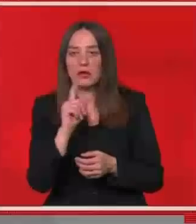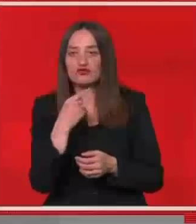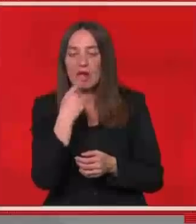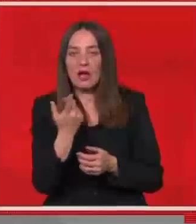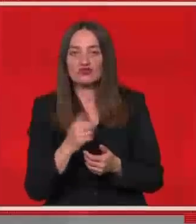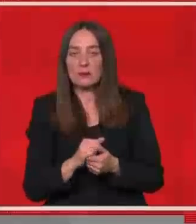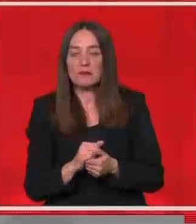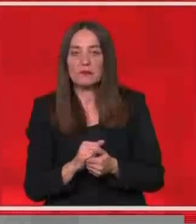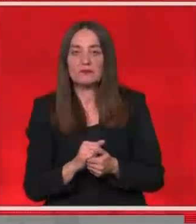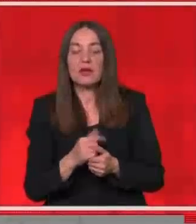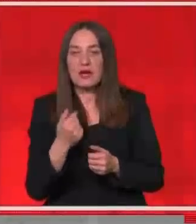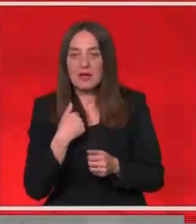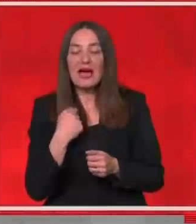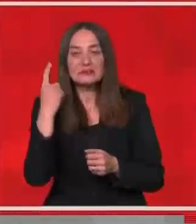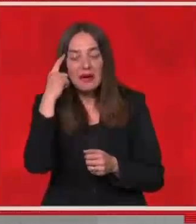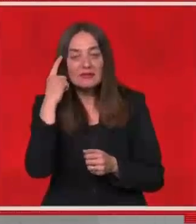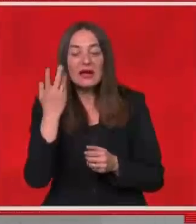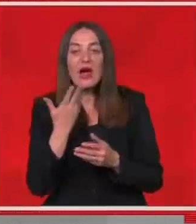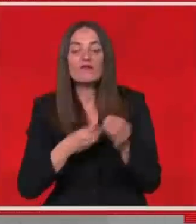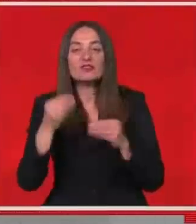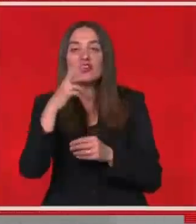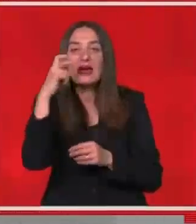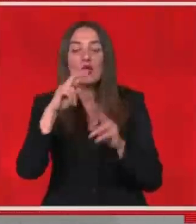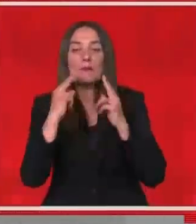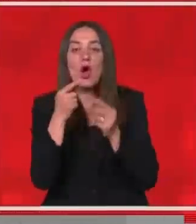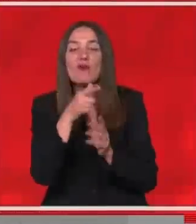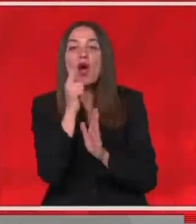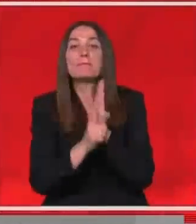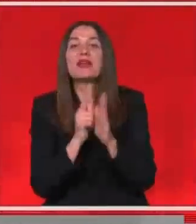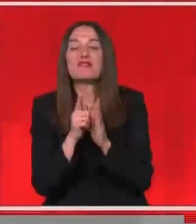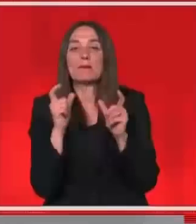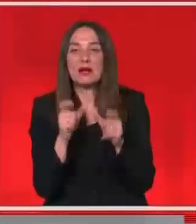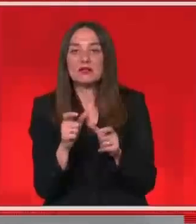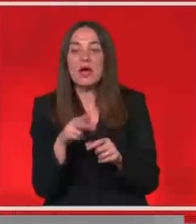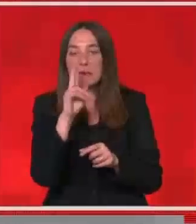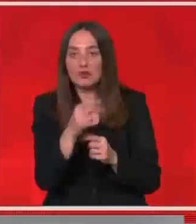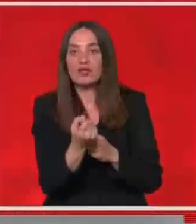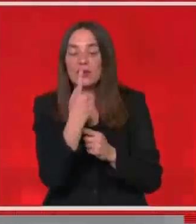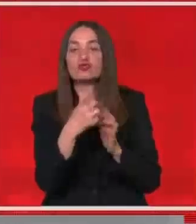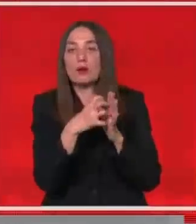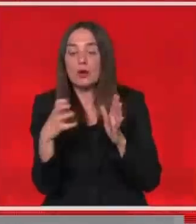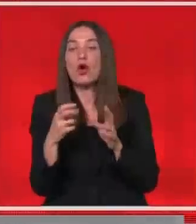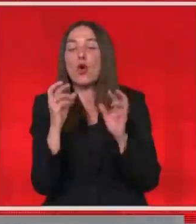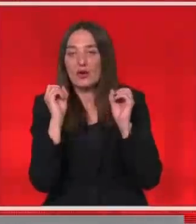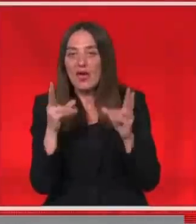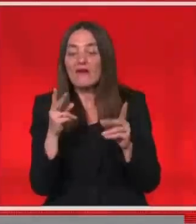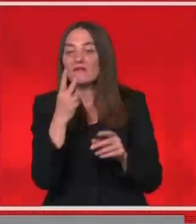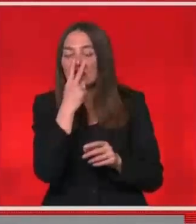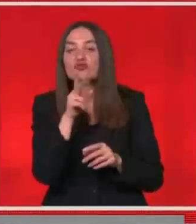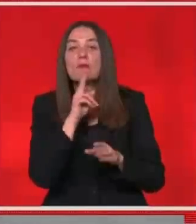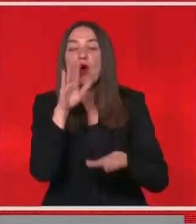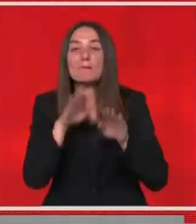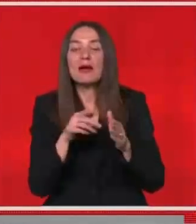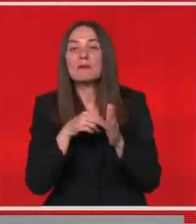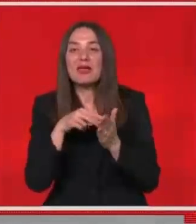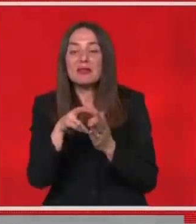Ja neću da kažem, zato što smatram kao i većina ekonomista na svetu da je ovo privremena kriza. Mm-hmm. Može da se desi, da se produži. Ok, vidjet ćemo sa kojim merama idemo